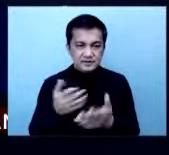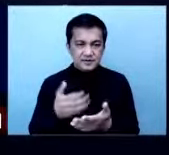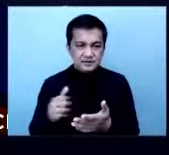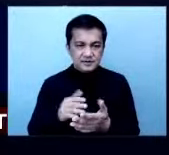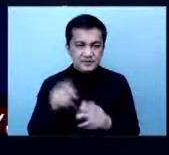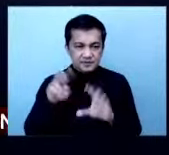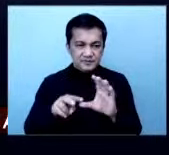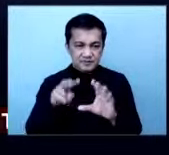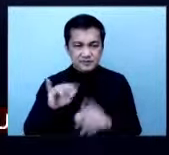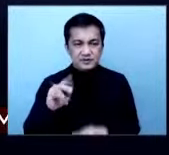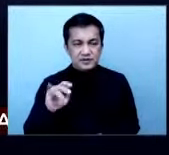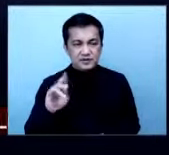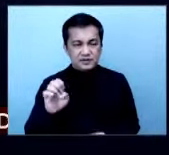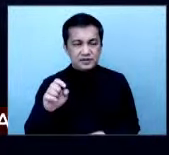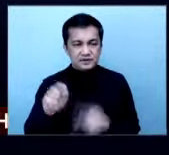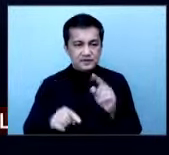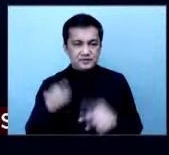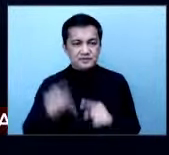k